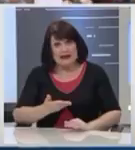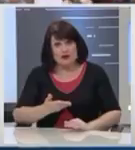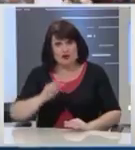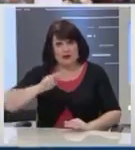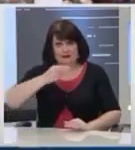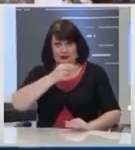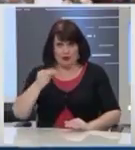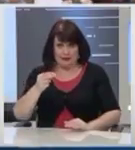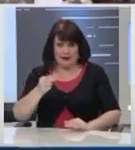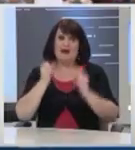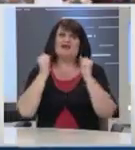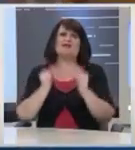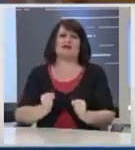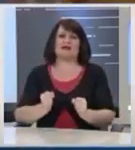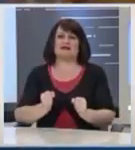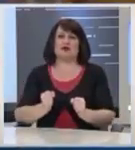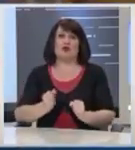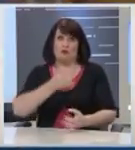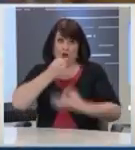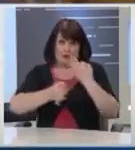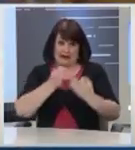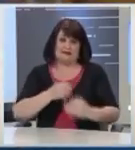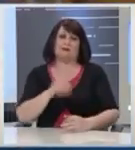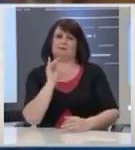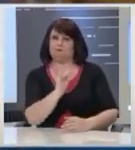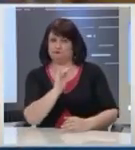που αυτός είναι και ο βασικός λόγος που παίρνω τον λόγο. Κύριε Μητσοτάκη,